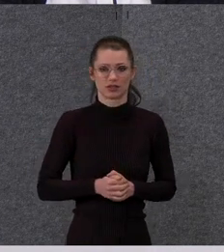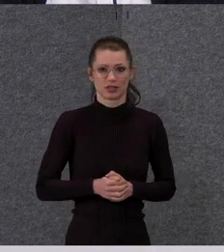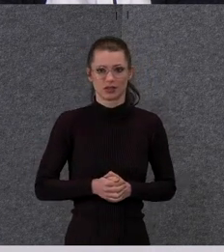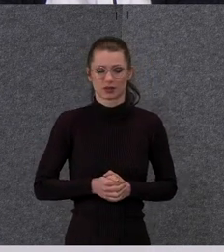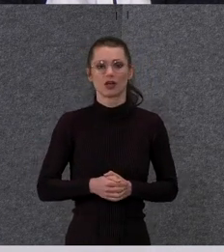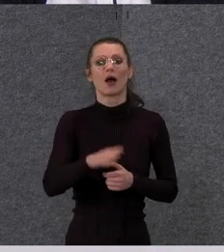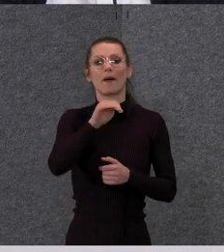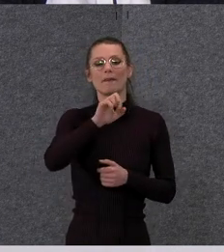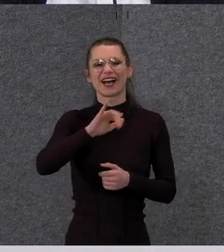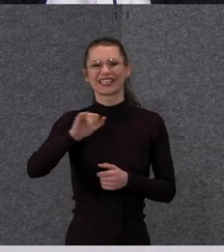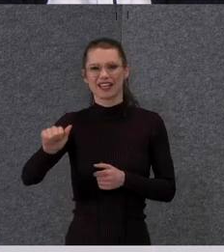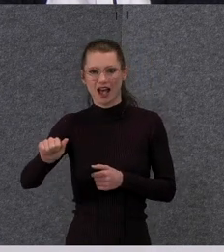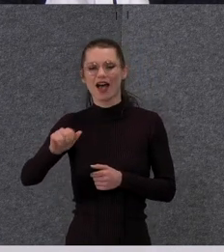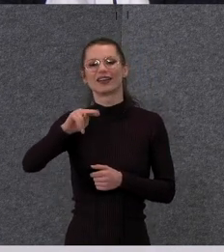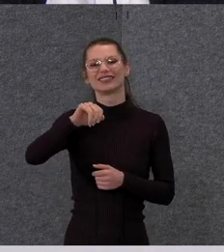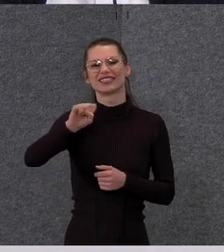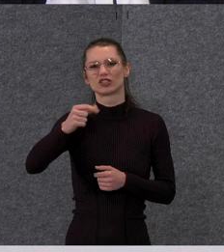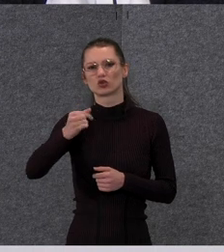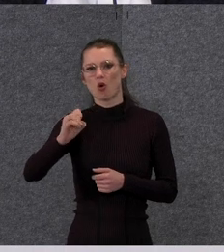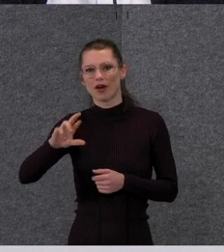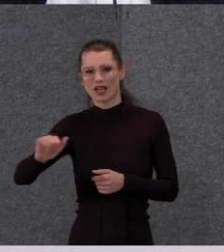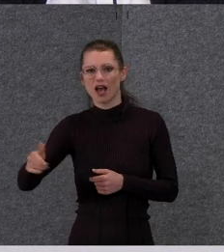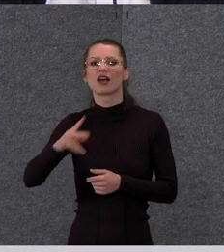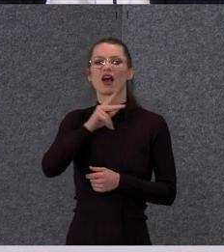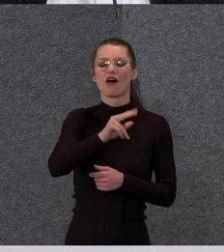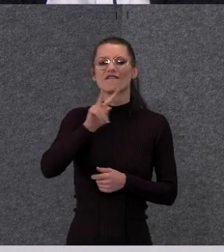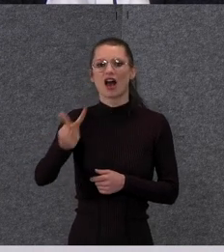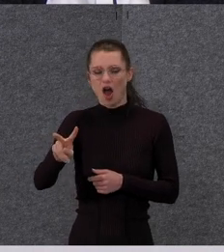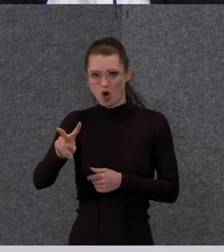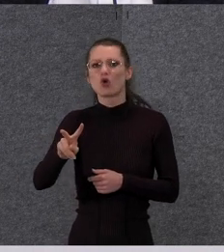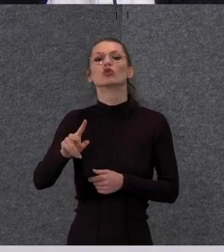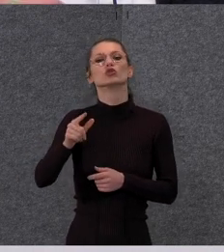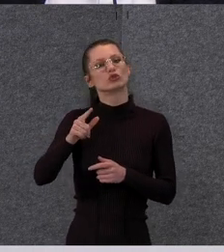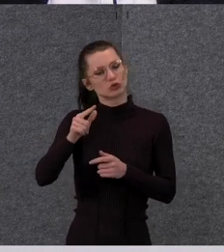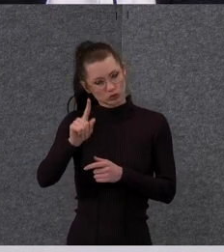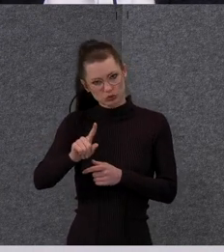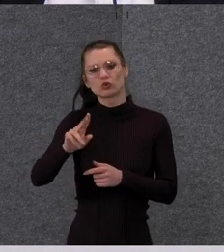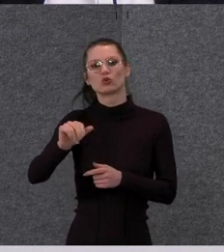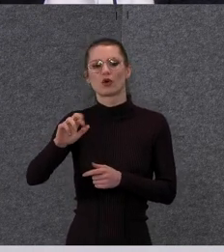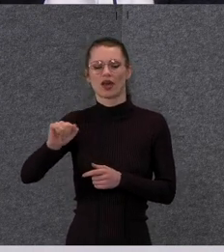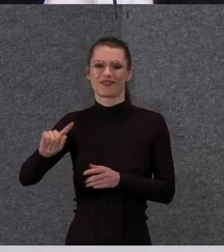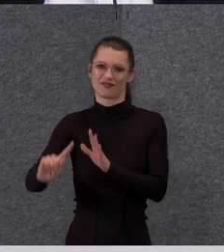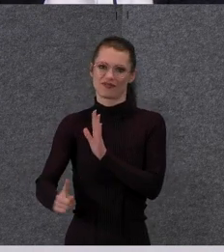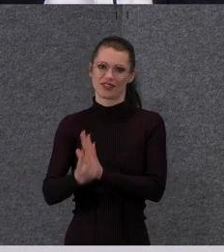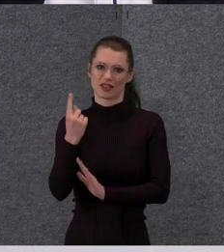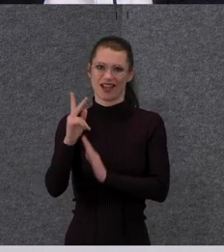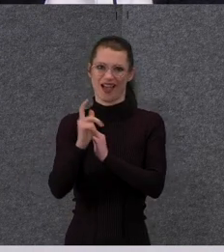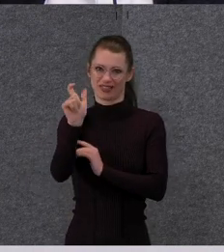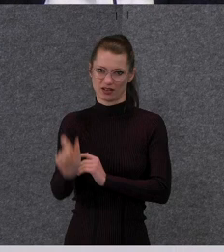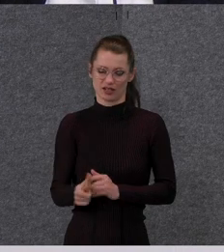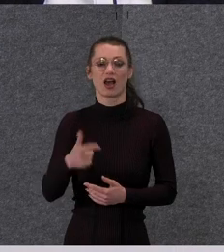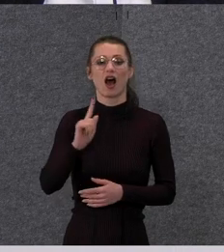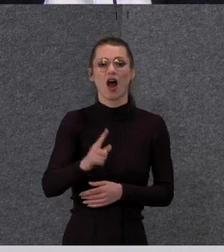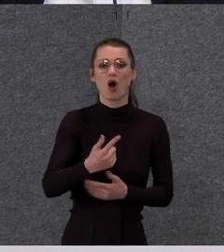und Maria Nisturio, KV Düren, sie wird wieder kandidieren, und Klaus Michael aus dem KV